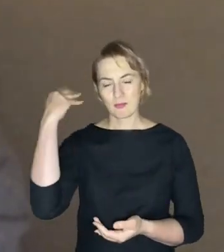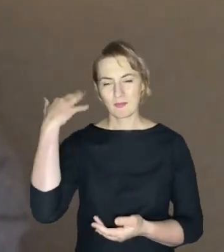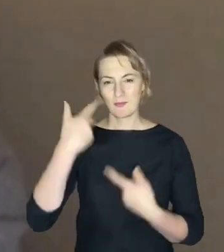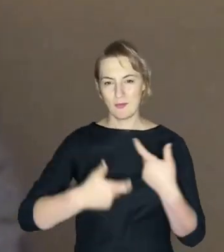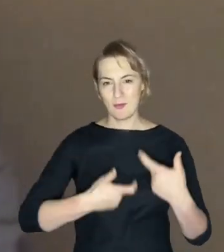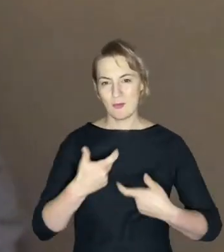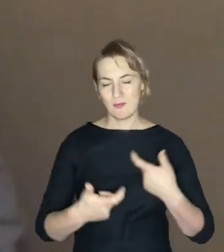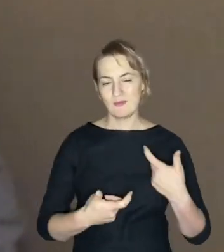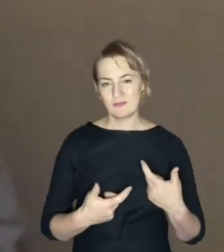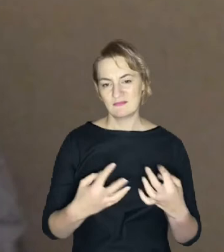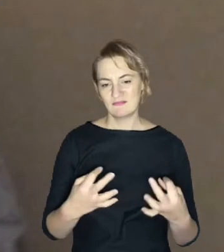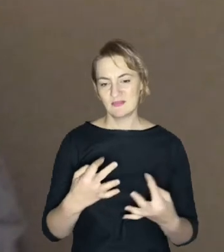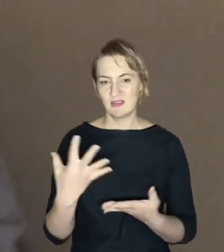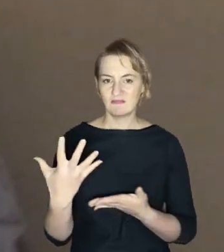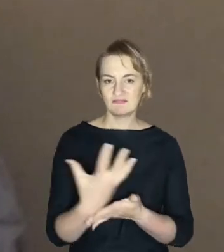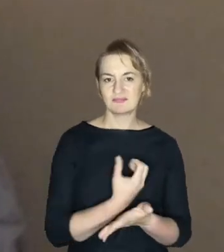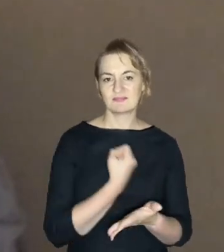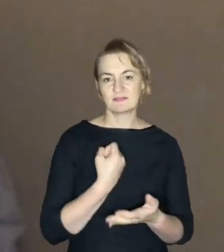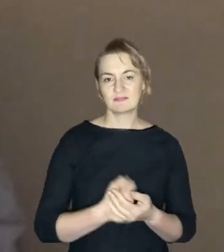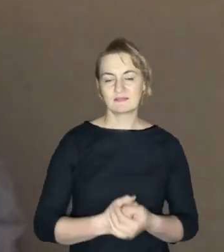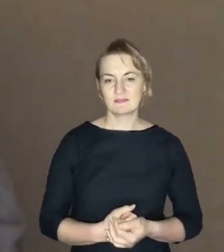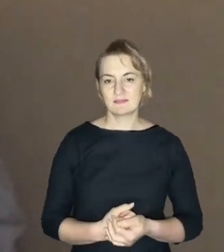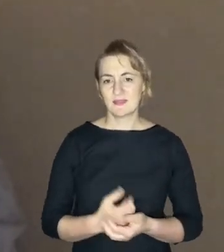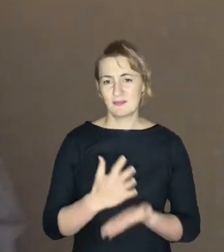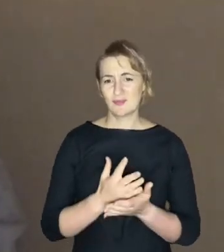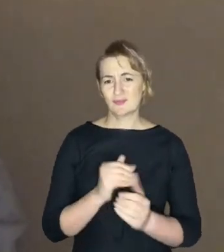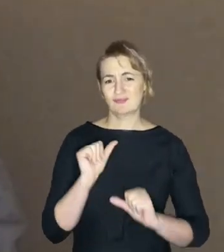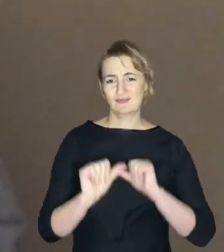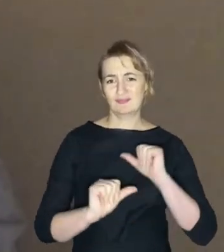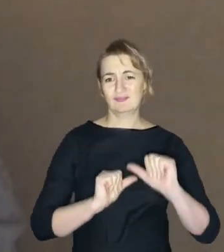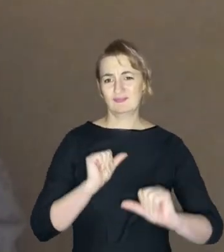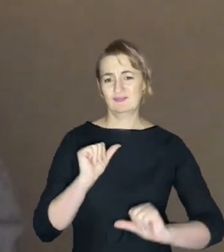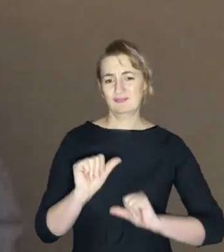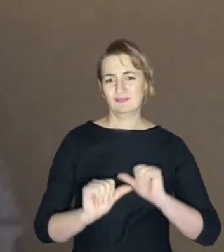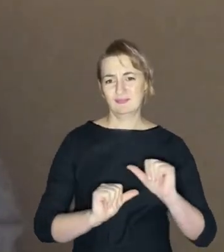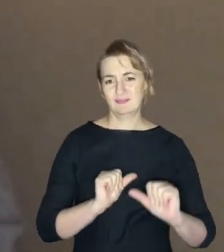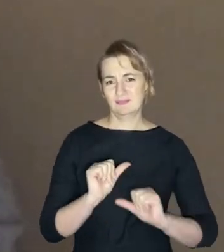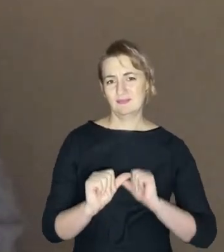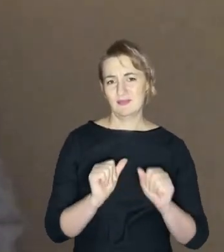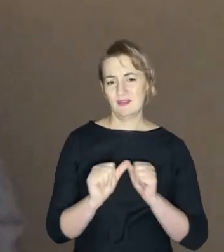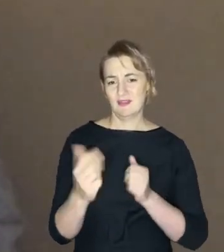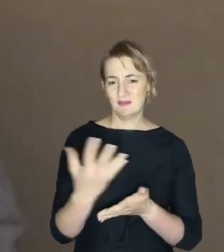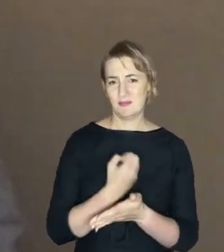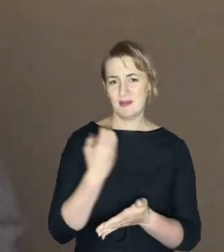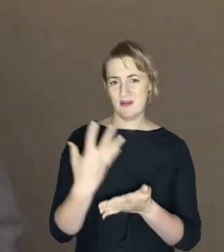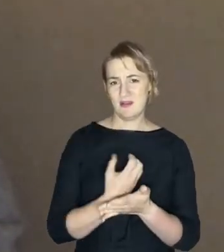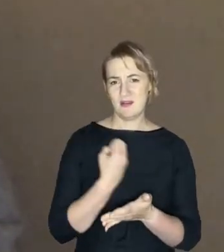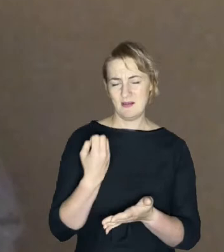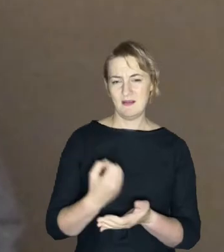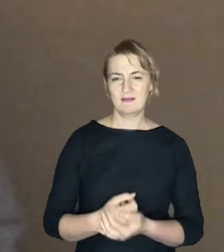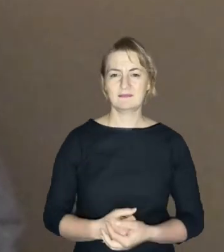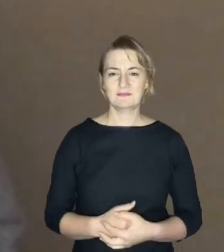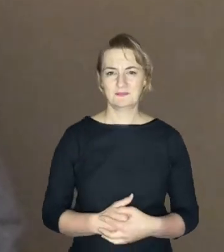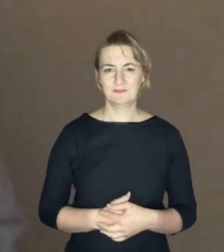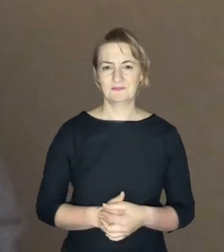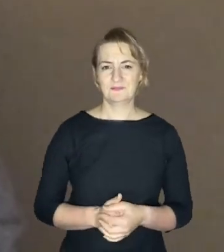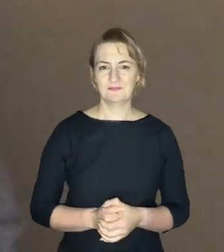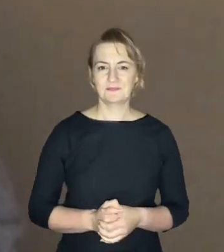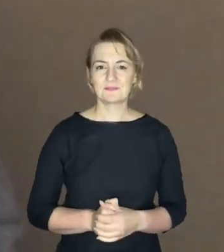Prawdę mówiąc, to my zbieramy je od zawsze, tak? Od, znowu nawiązując